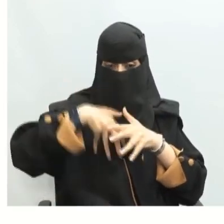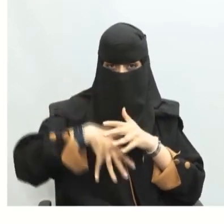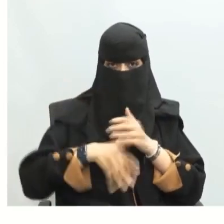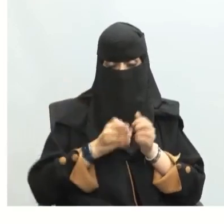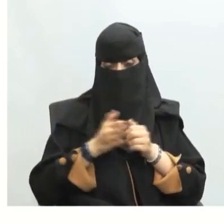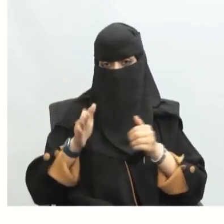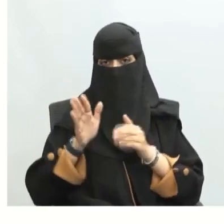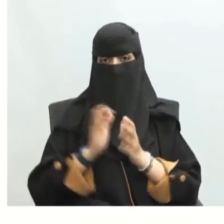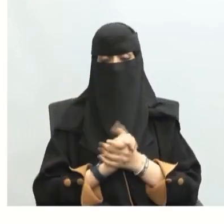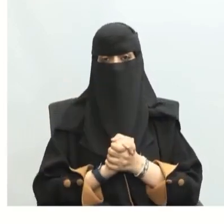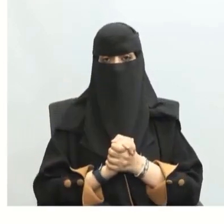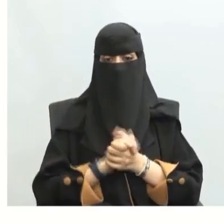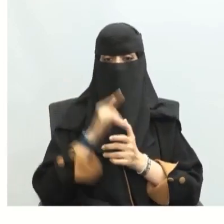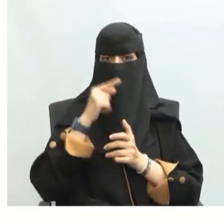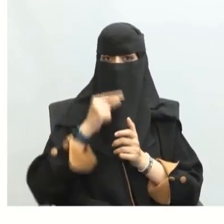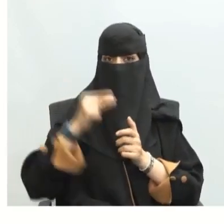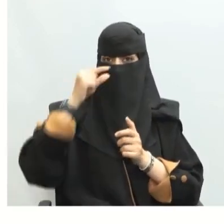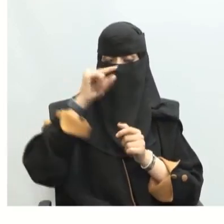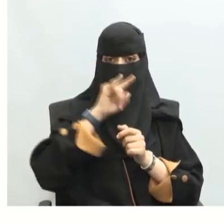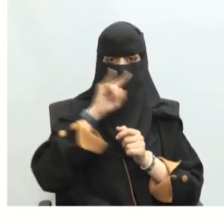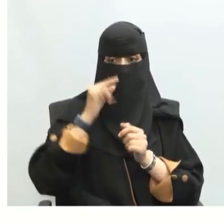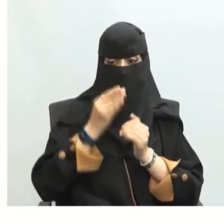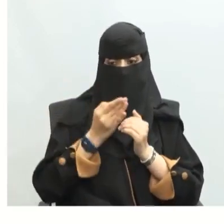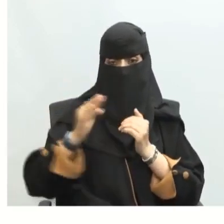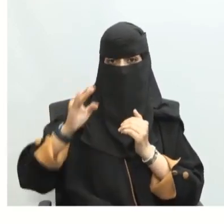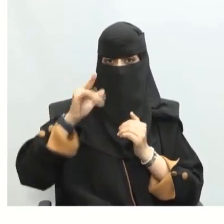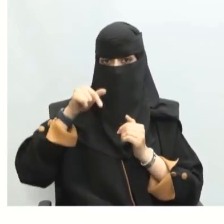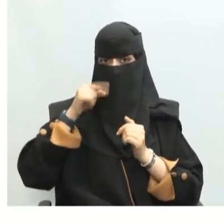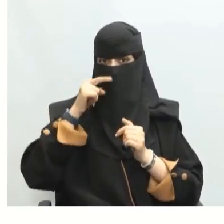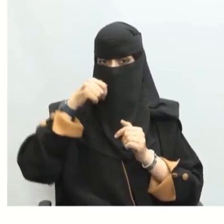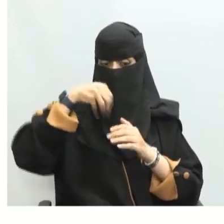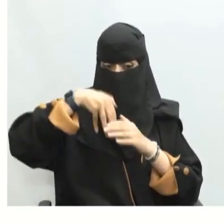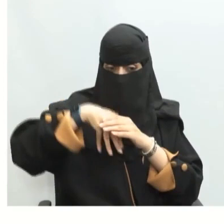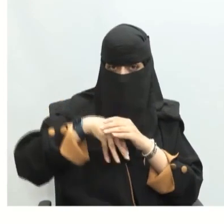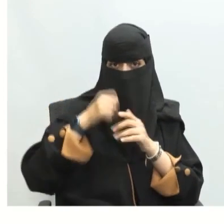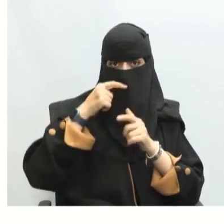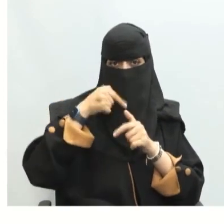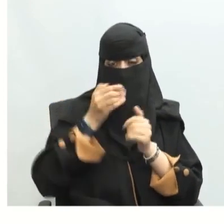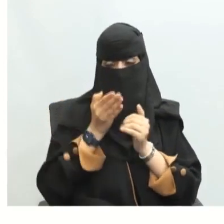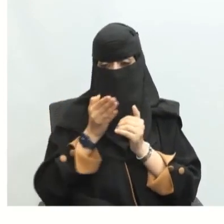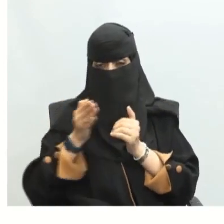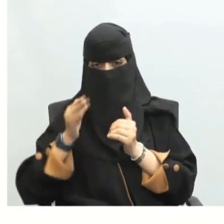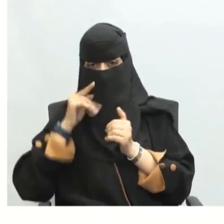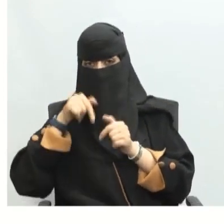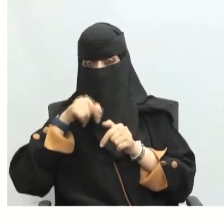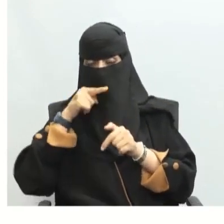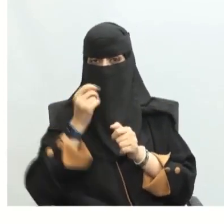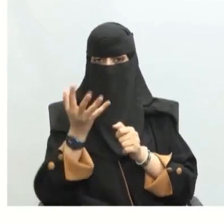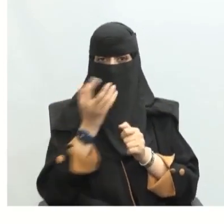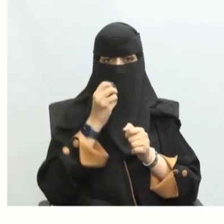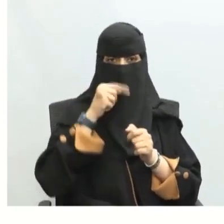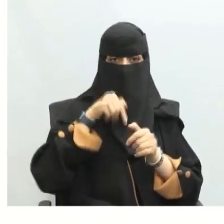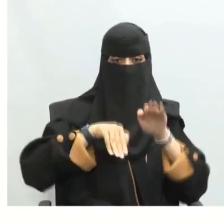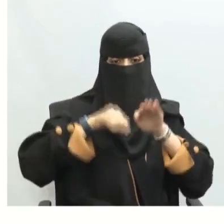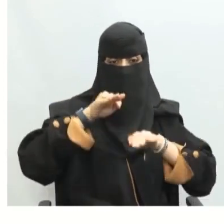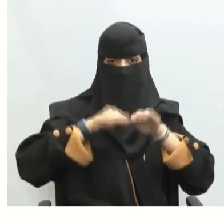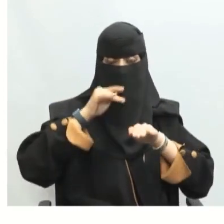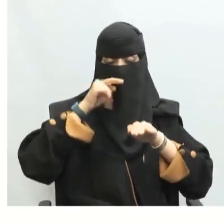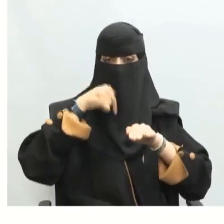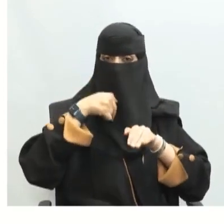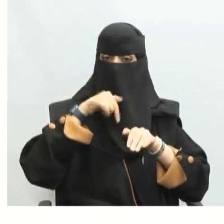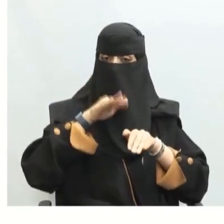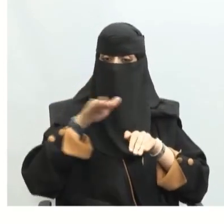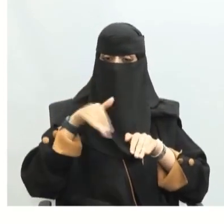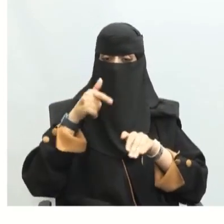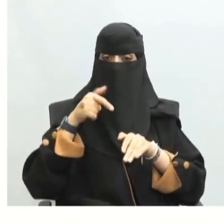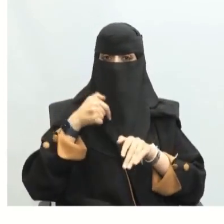والتطرف الدين ينهى عن الغلو وعن التطرف يدعو الى الوسطيه والاعتدال فمن اهداف الحوار الوطني